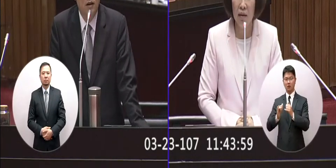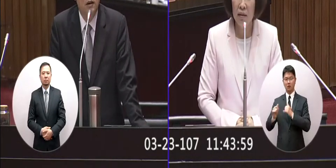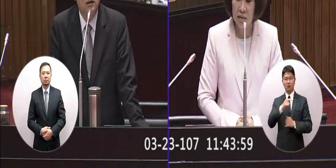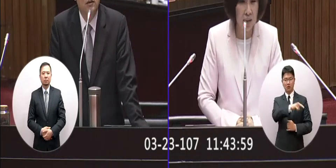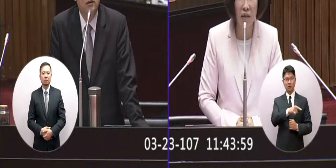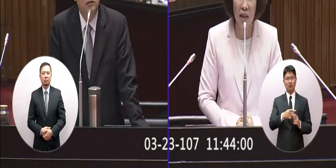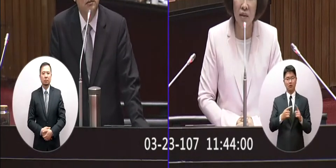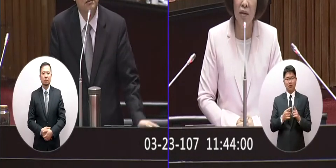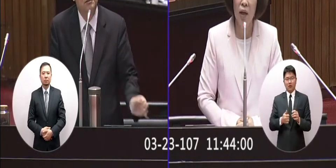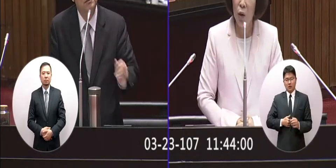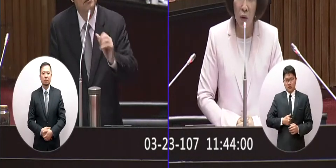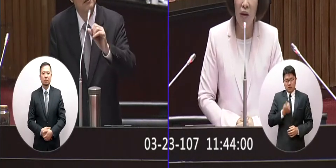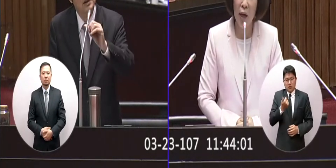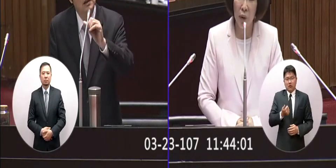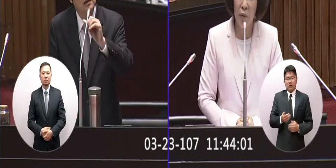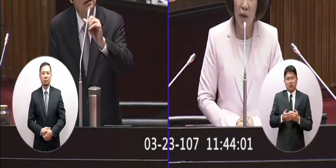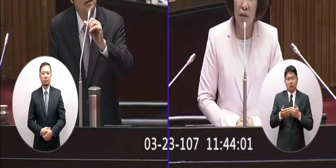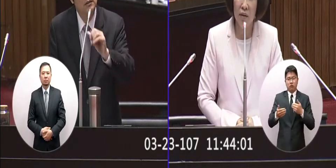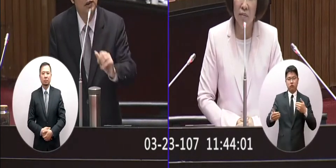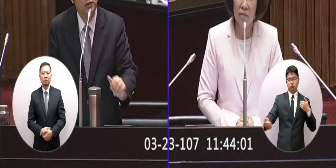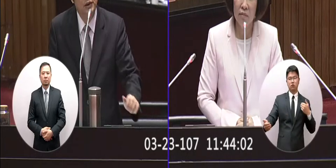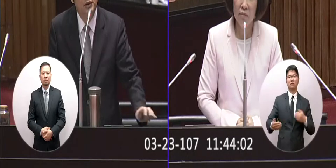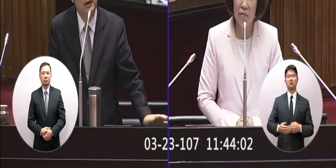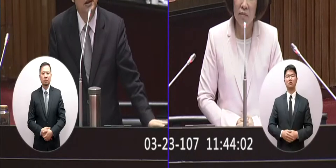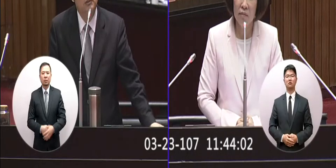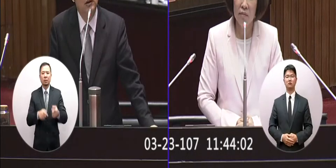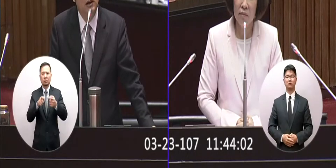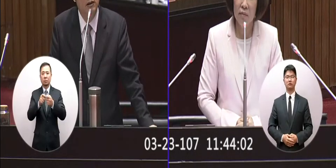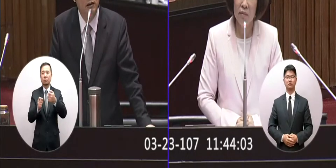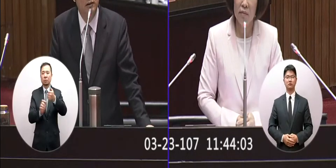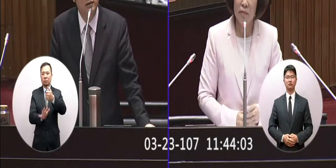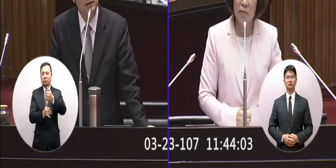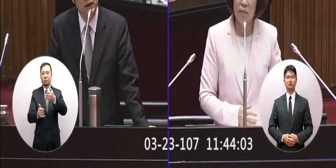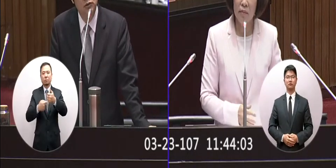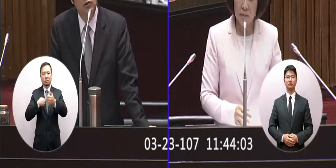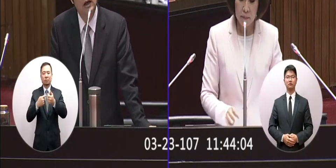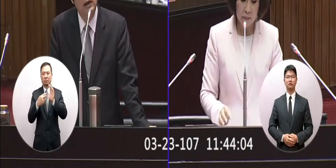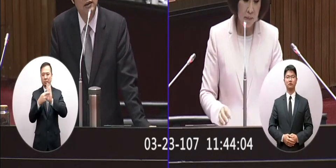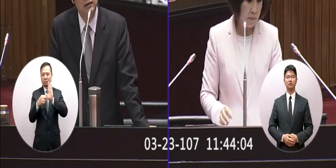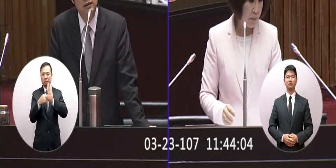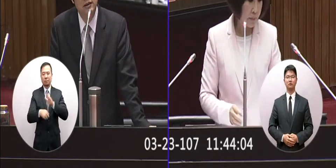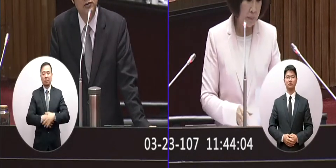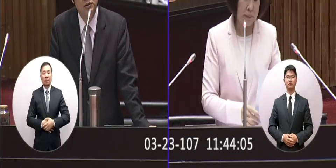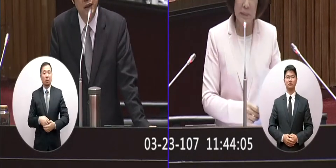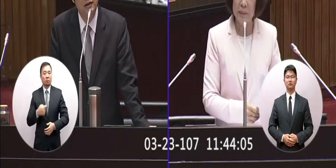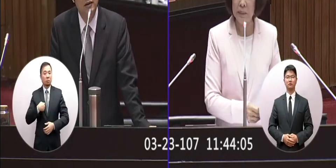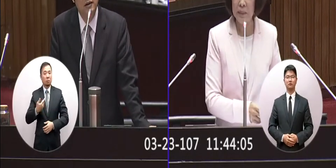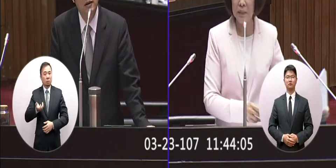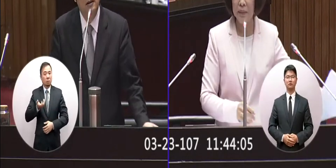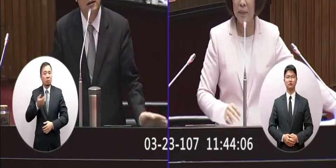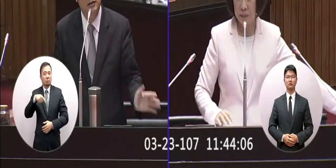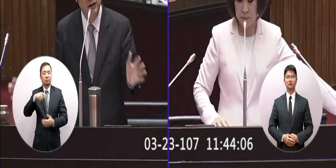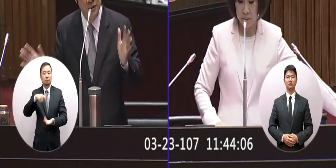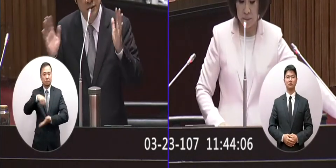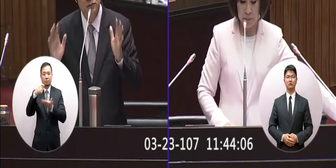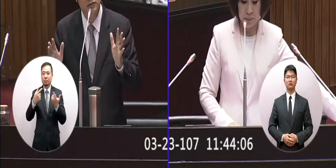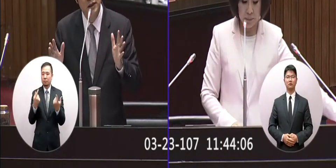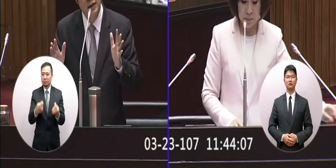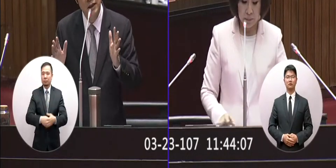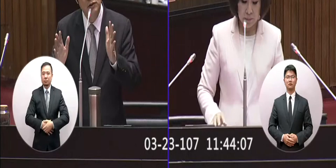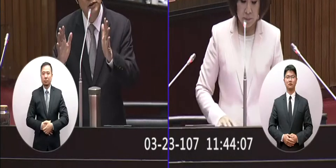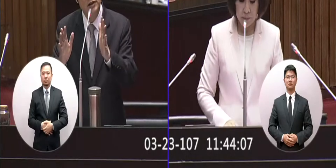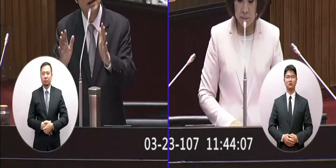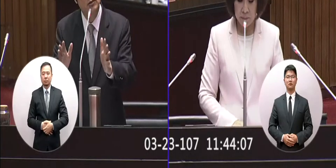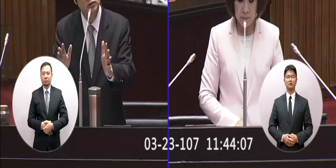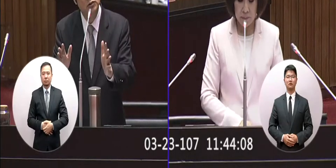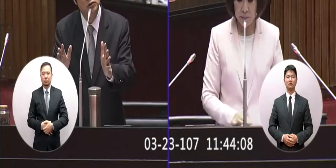真的真的是越来越远了。 不，绿委员，我跟你报告，就是一如我刚先前所言，因为政府